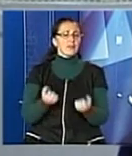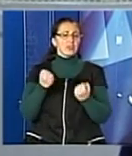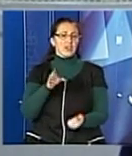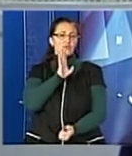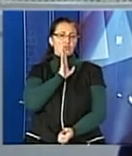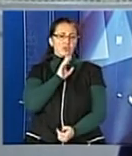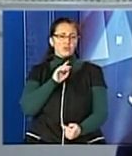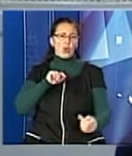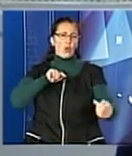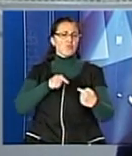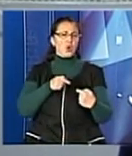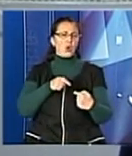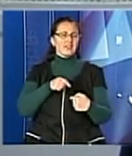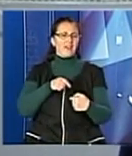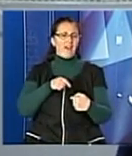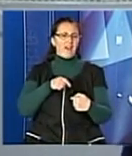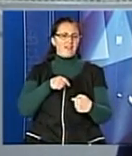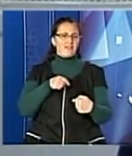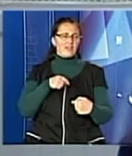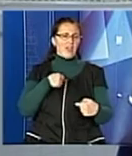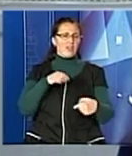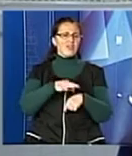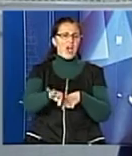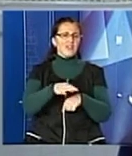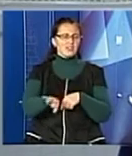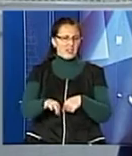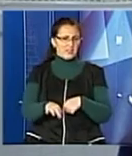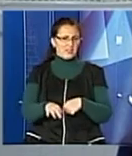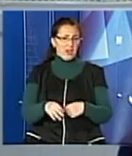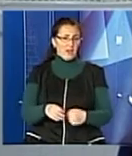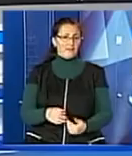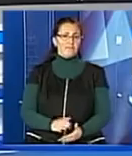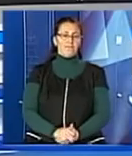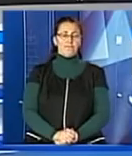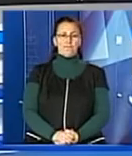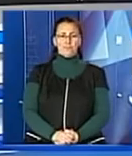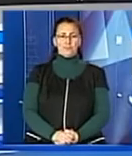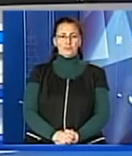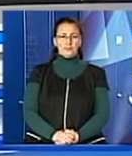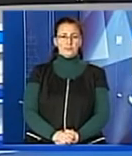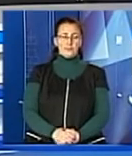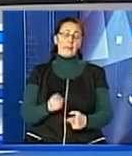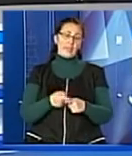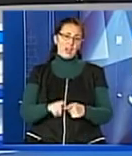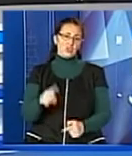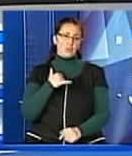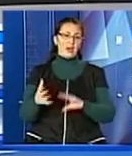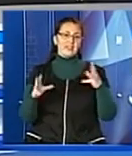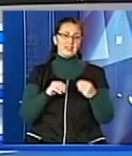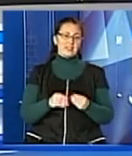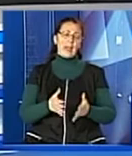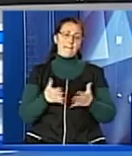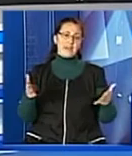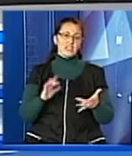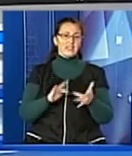проти насильства. Тому такі соціальні акції, вони дуже важливі для тих людей, які вірять в Бога. І на цьому в мене все. Більше інформації